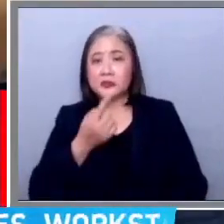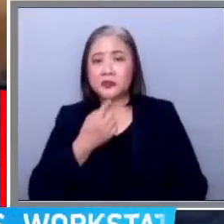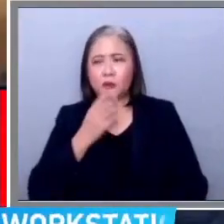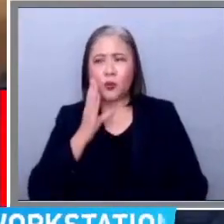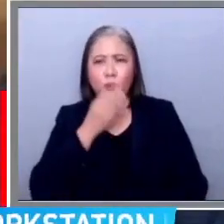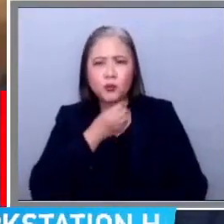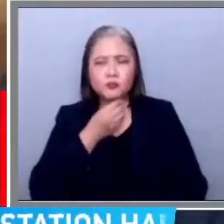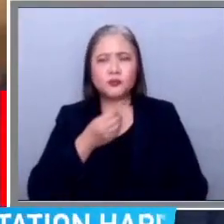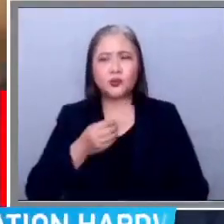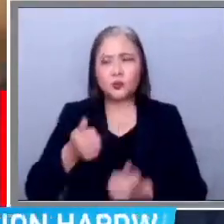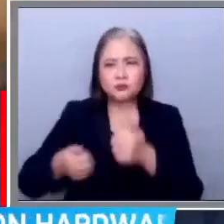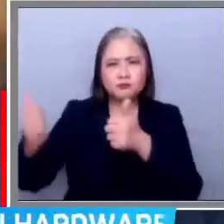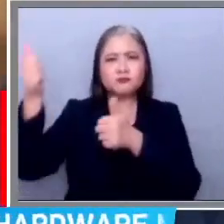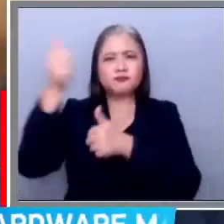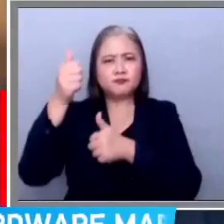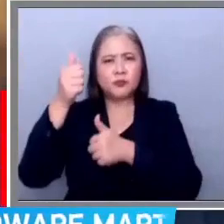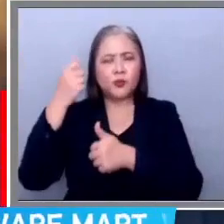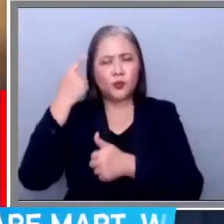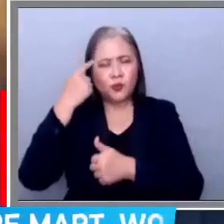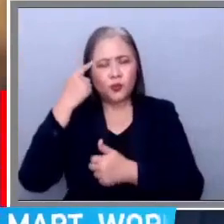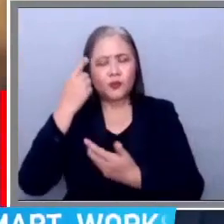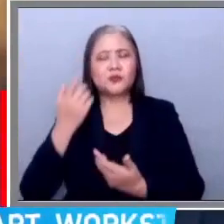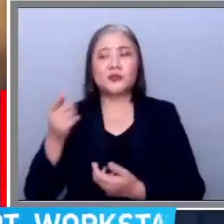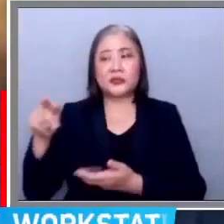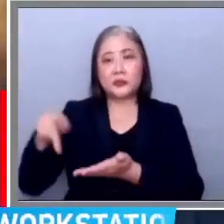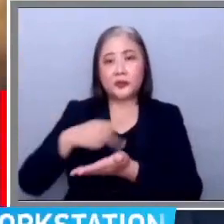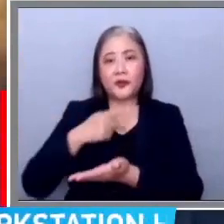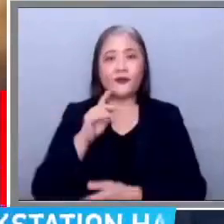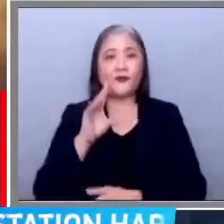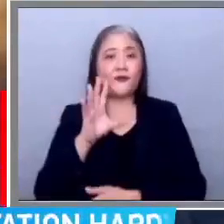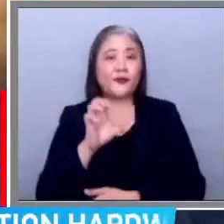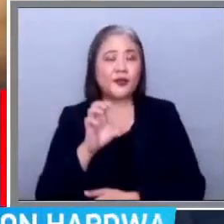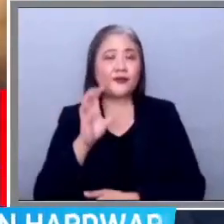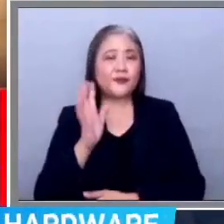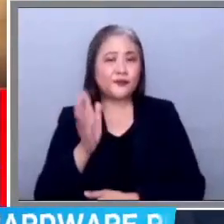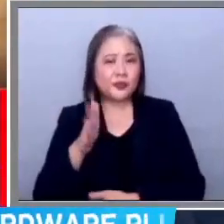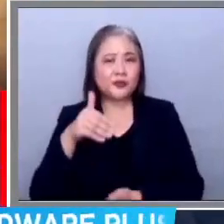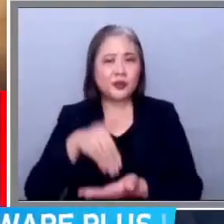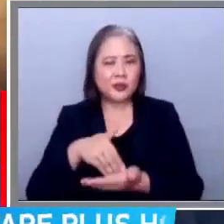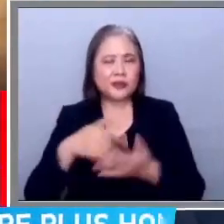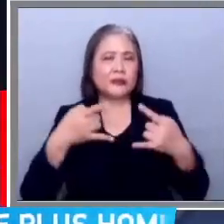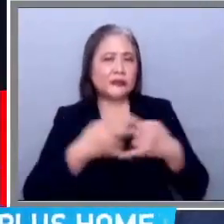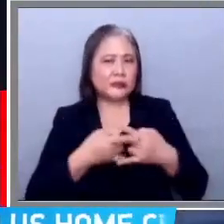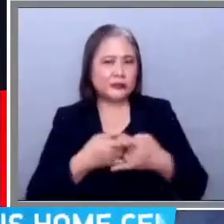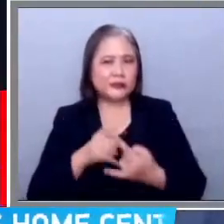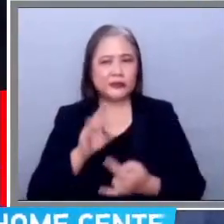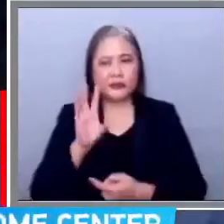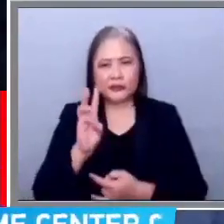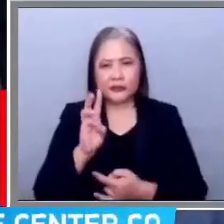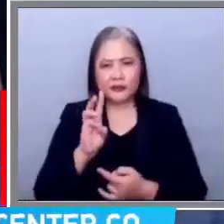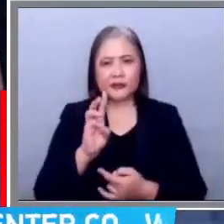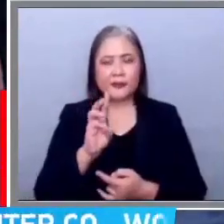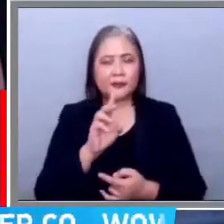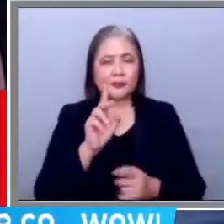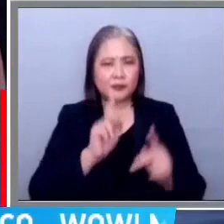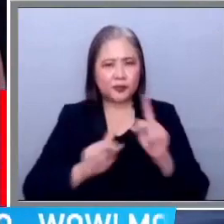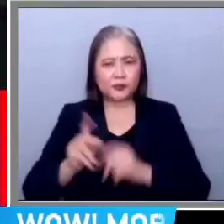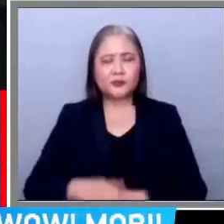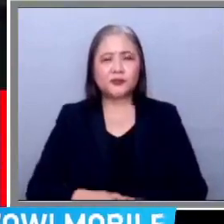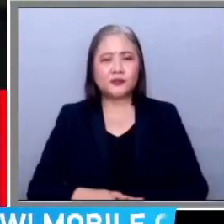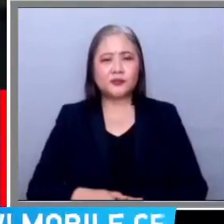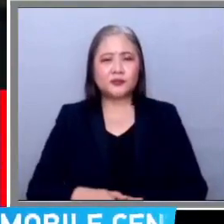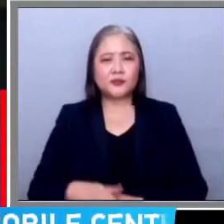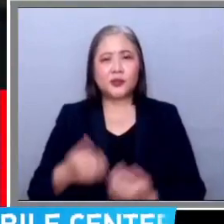yung motibo. Binayaran daw sila ng 550,000 na pinaghatian nilang anim. Sabi ni Abalos, nagmatch yung ballistics o